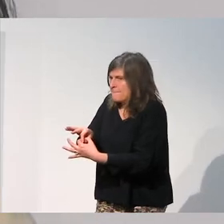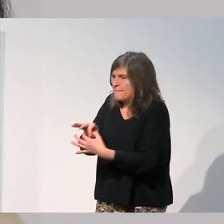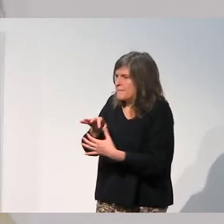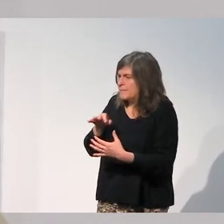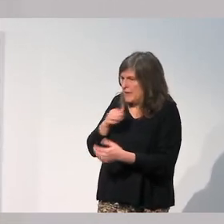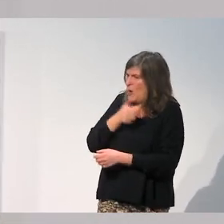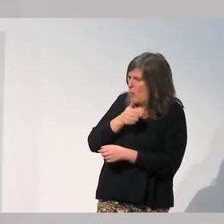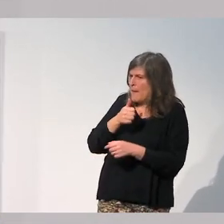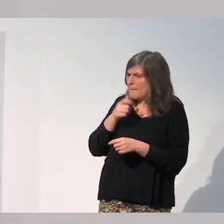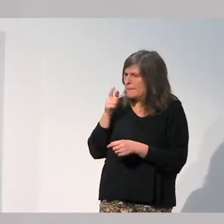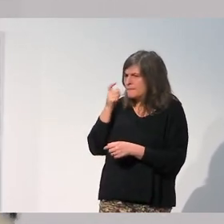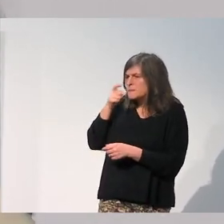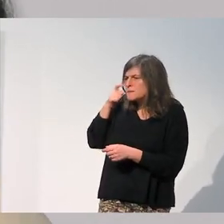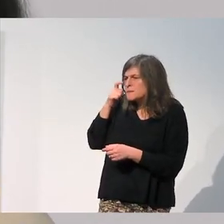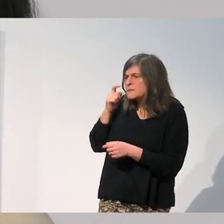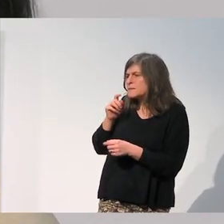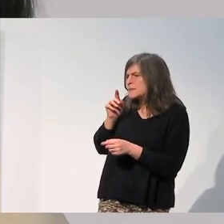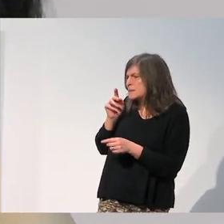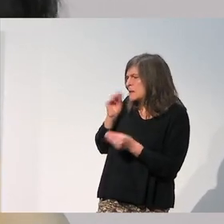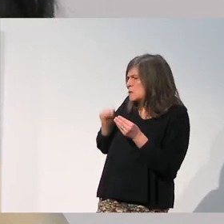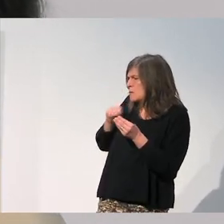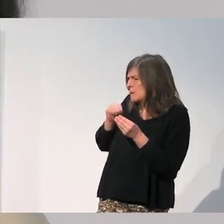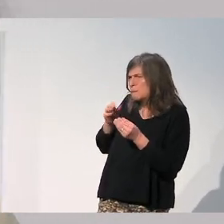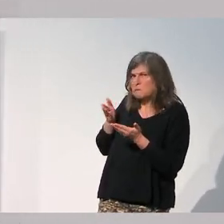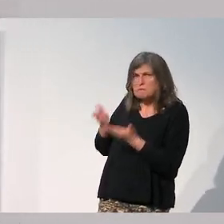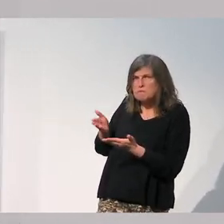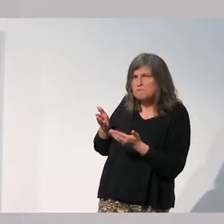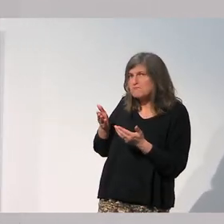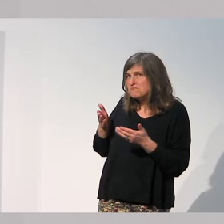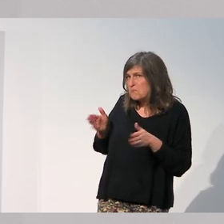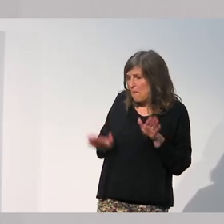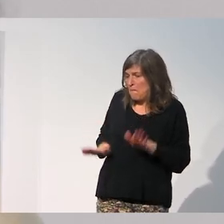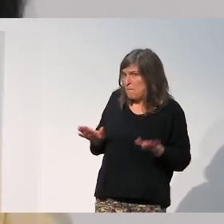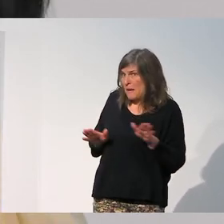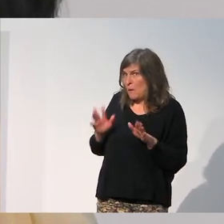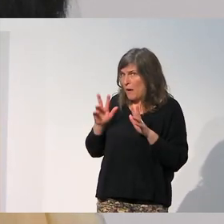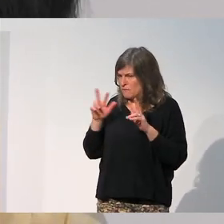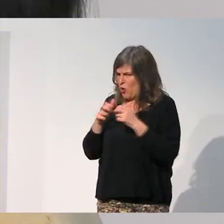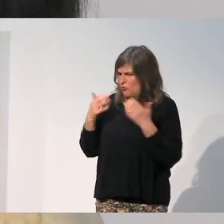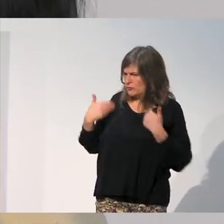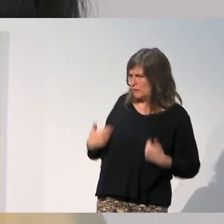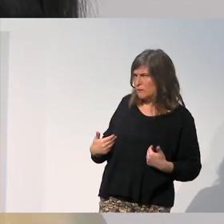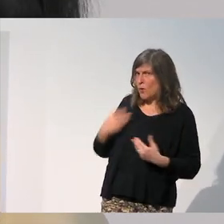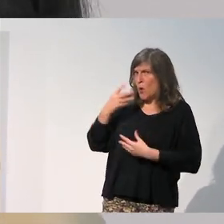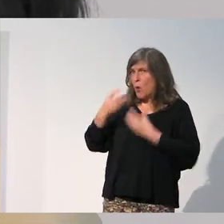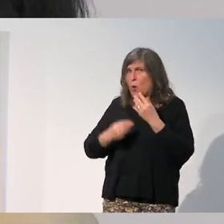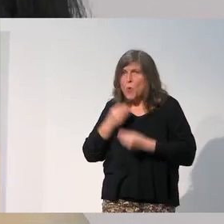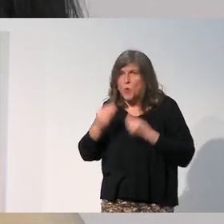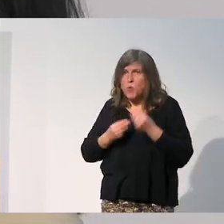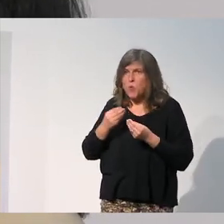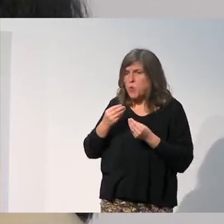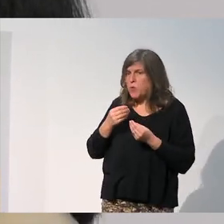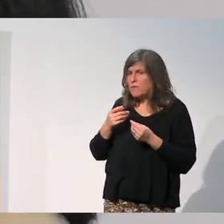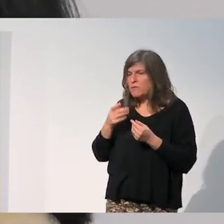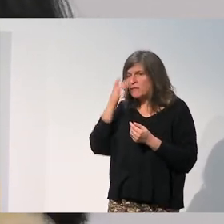se poser la question du pingouin. Est-ce que le pingouin commence à avoir des attitudes proches de lui? Est-ce qu'il commence à manger un peu de